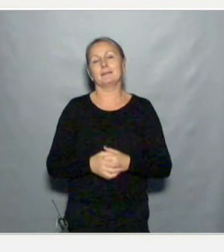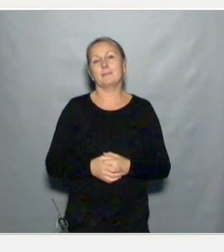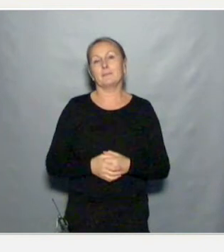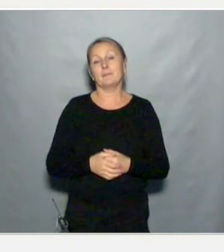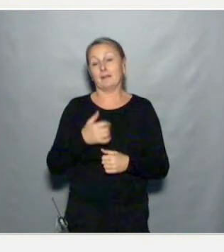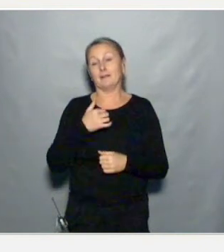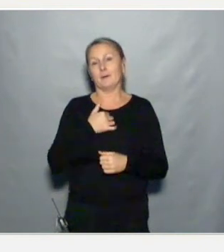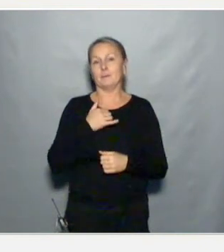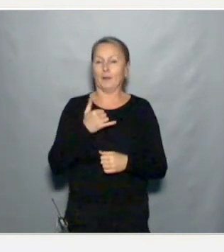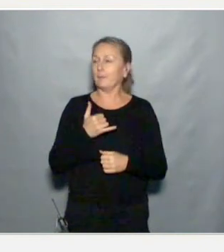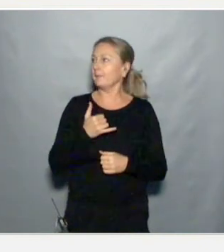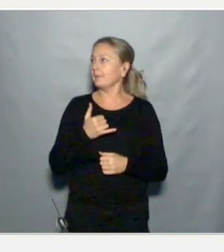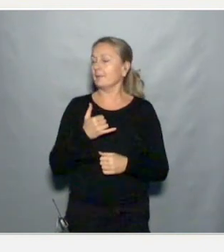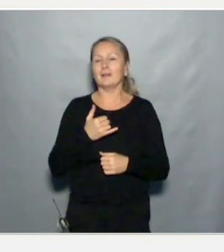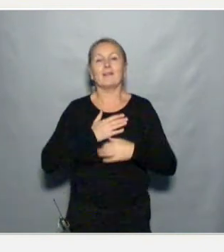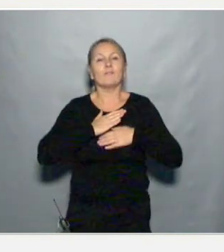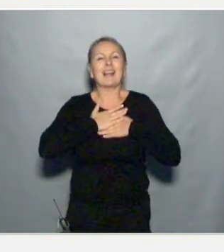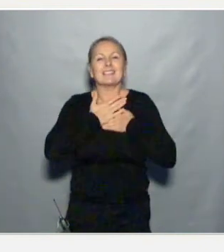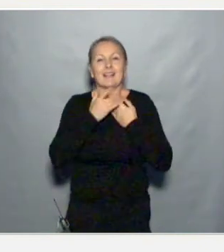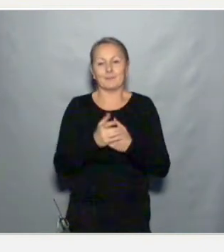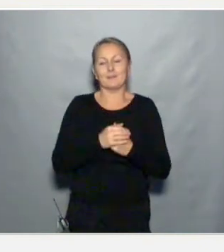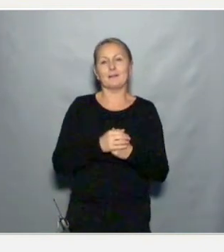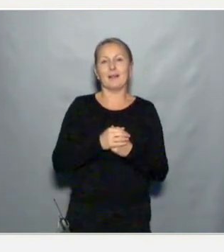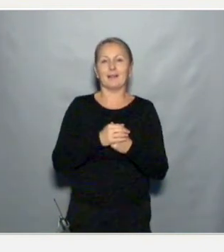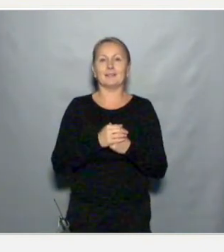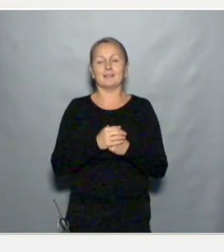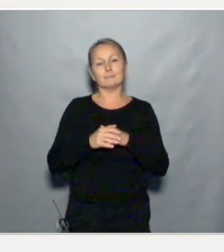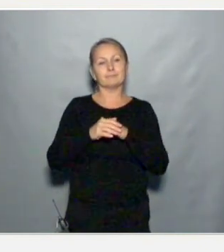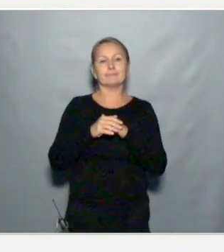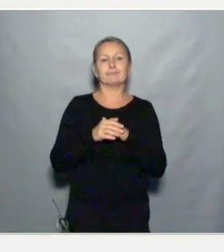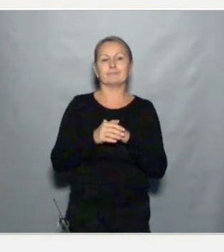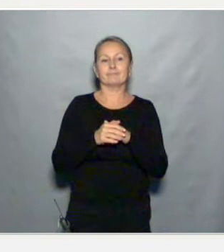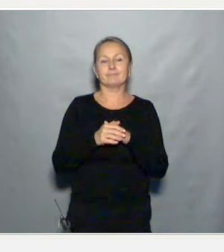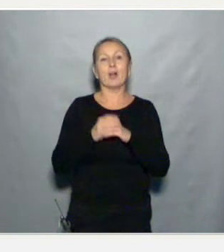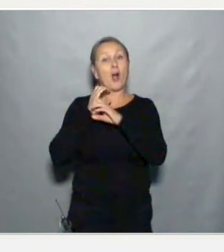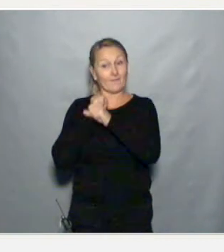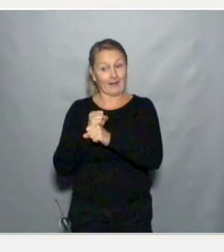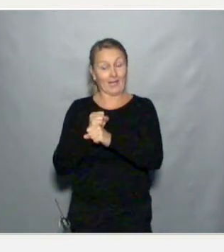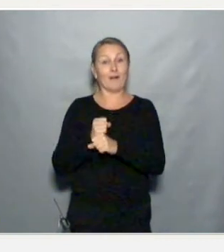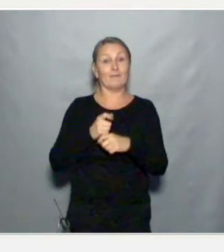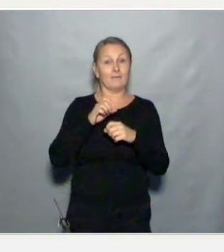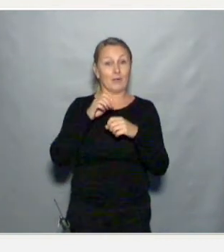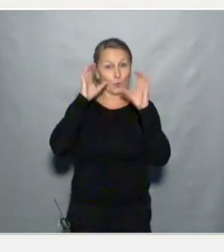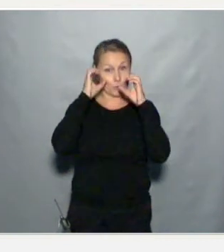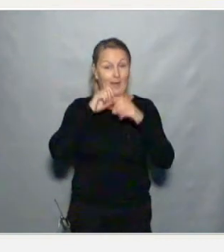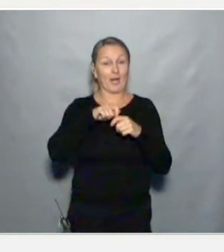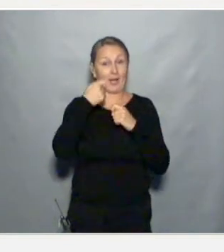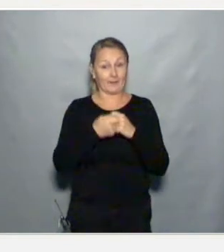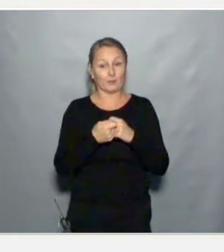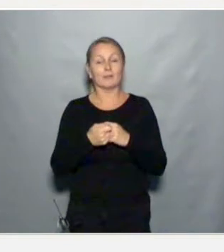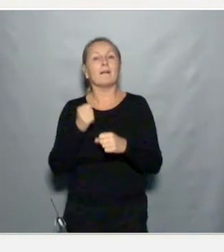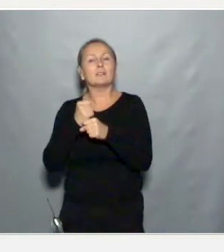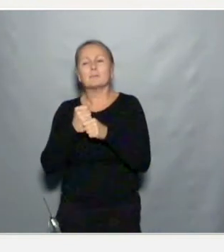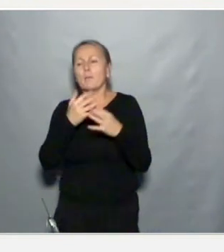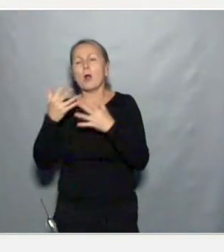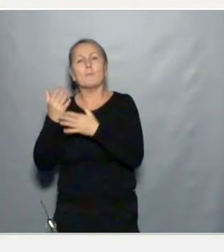är inte förälskad, men jag är beroende utav Google-kalendern. Och den är fantastisk på